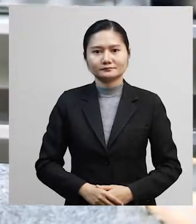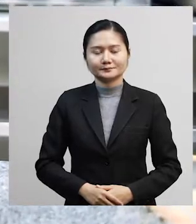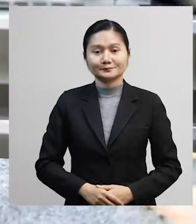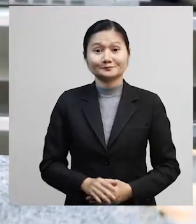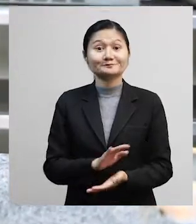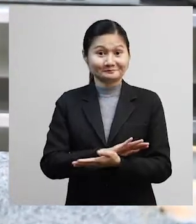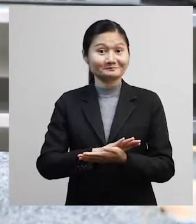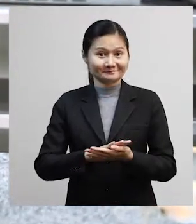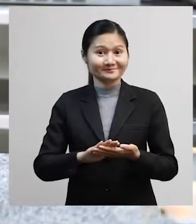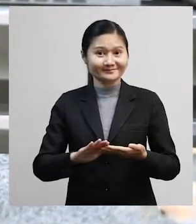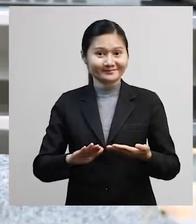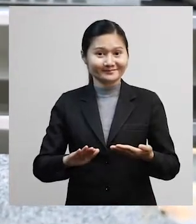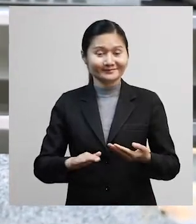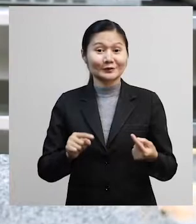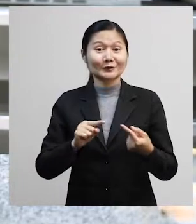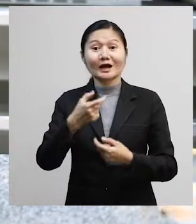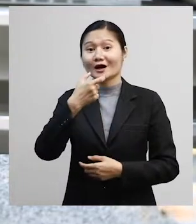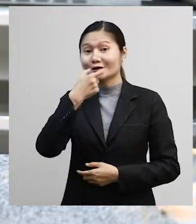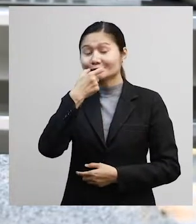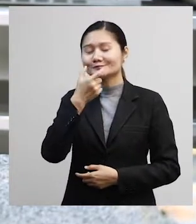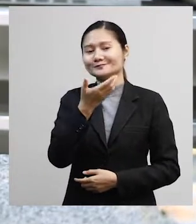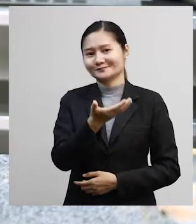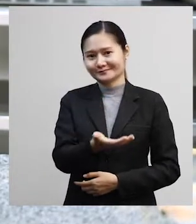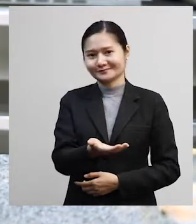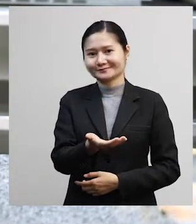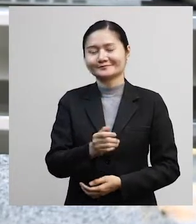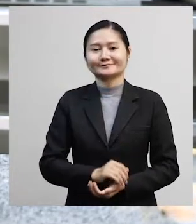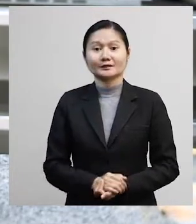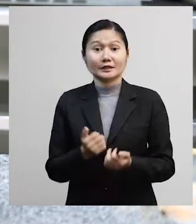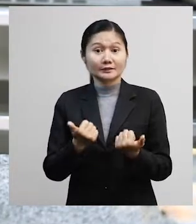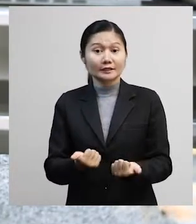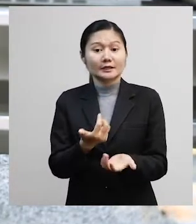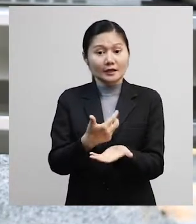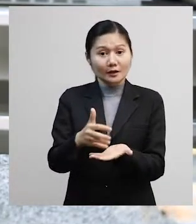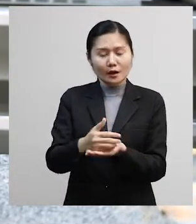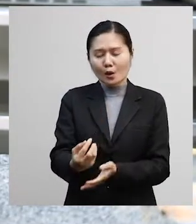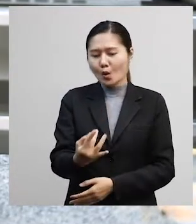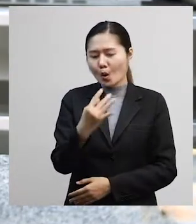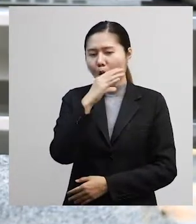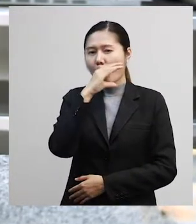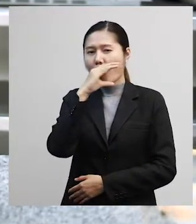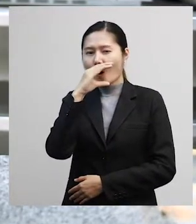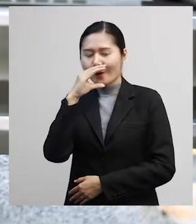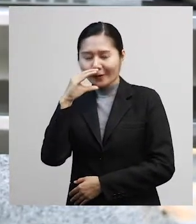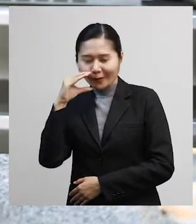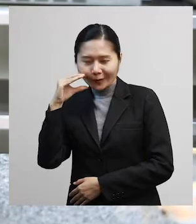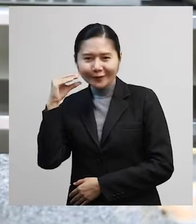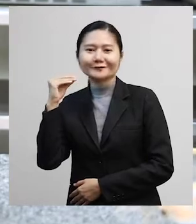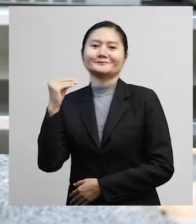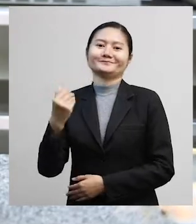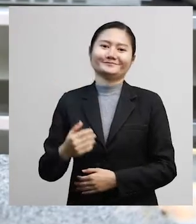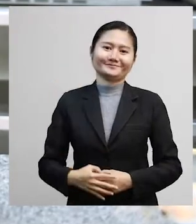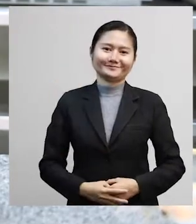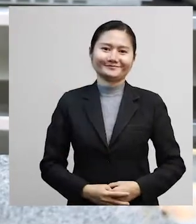เรียบร้อยแล้วนะคะสำหรับโดคุกกี้ของเราตอนนี้ต้องบอกว่ากลิ่นของพีนัทบัตเตอร์ก็หอมฟุ้งทั้